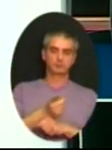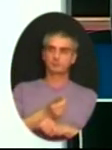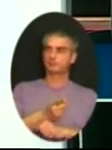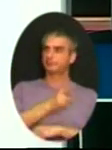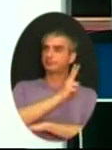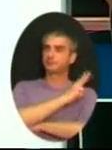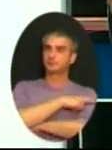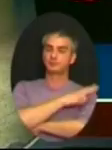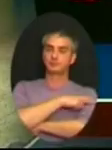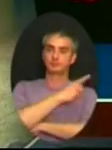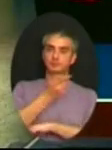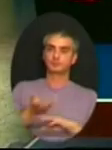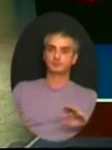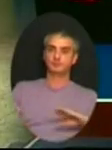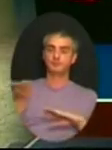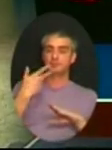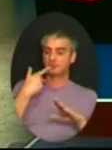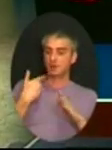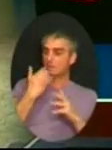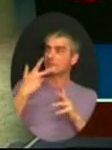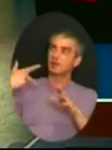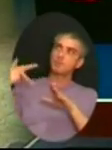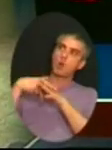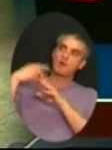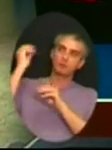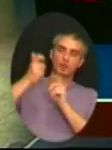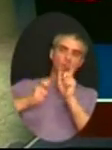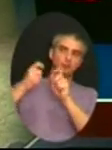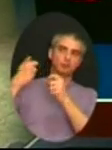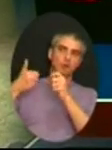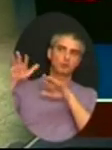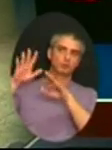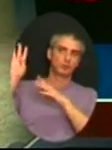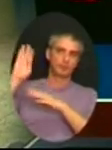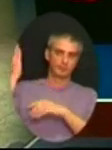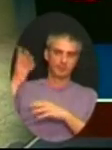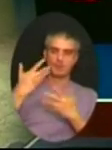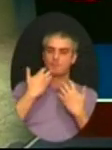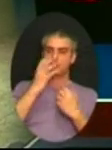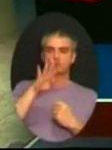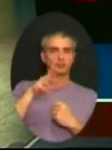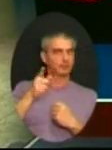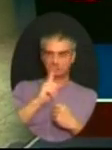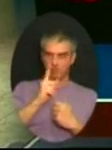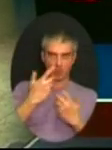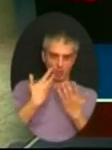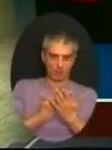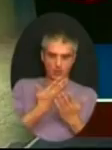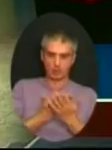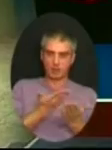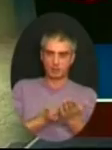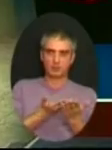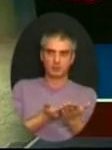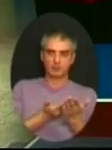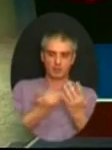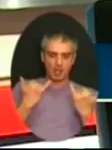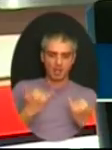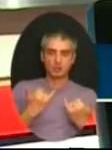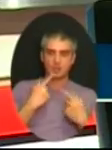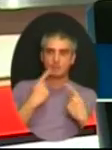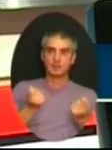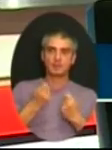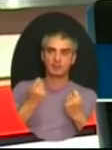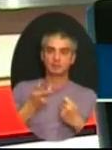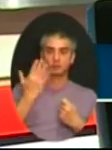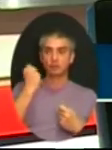המשטרה מעלה מעורבות של מקורבים של ראש הממשלה נתניהו, פרשת 4000. זה לא זועק לשמיים, כשהיום